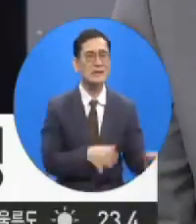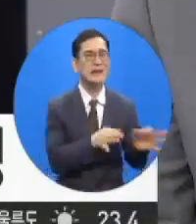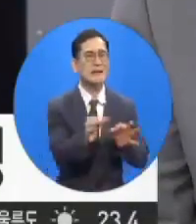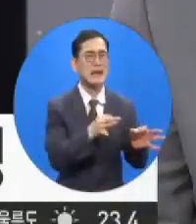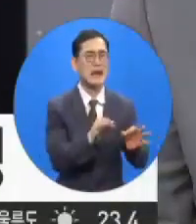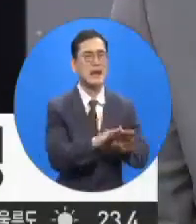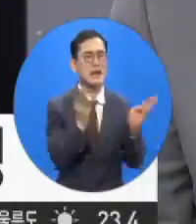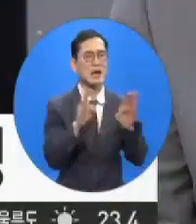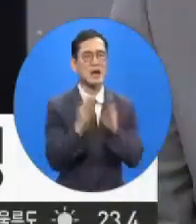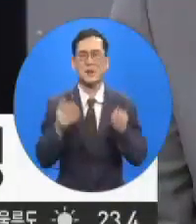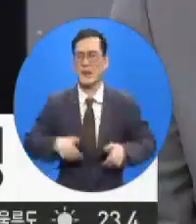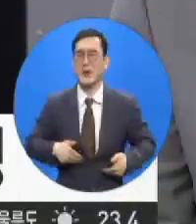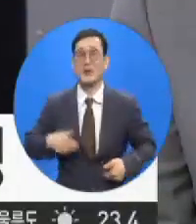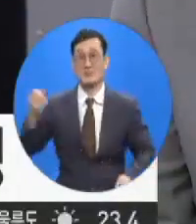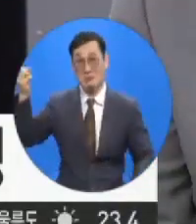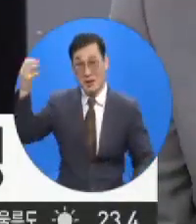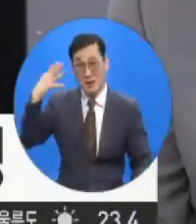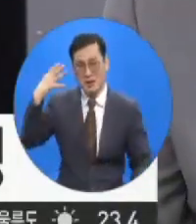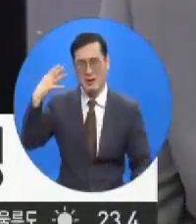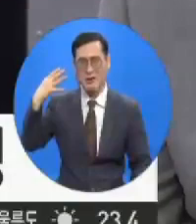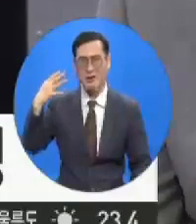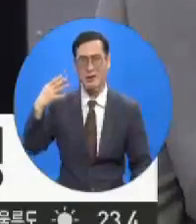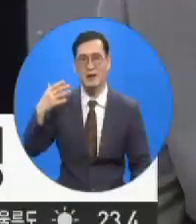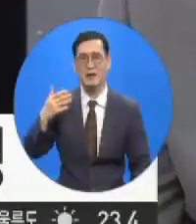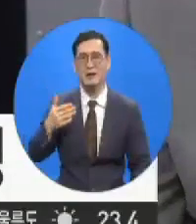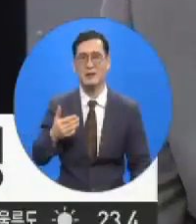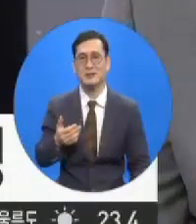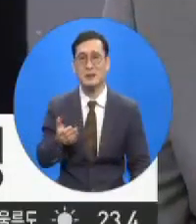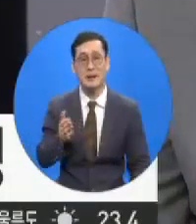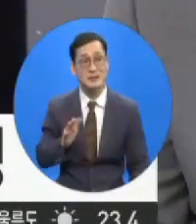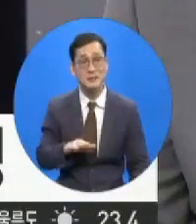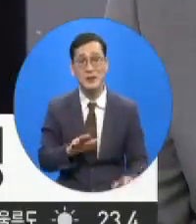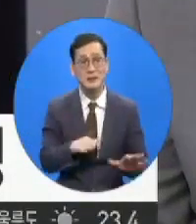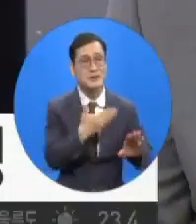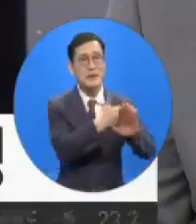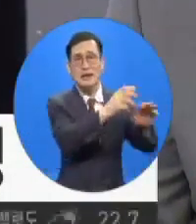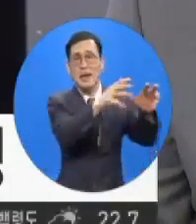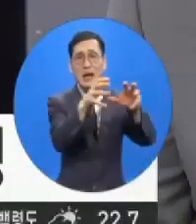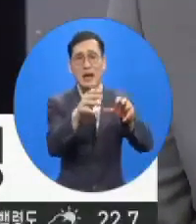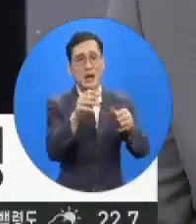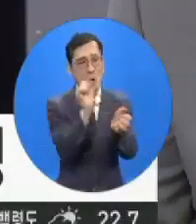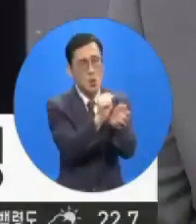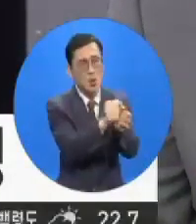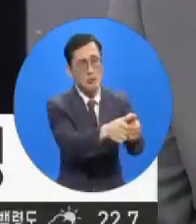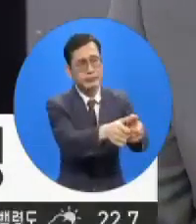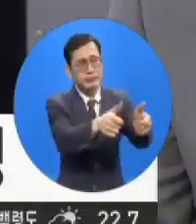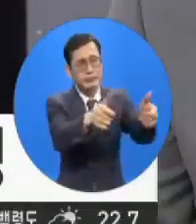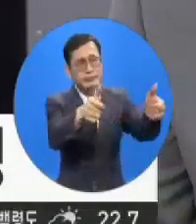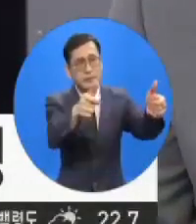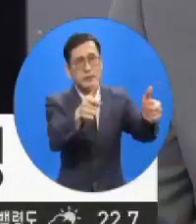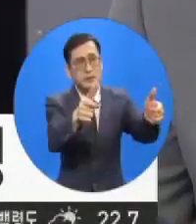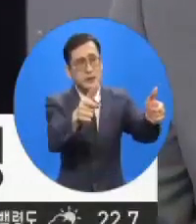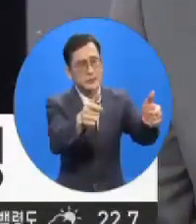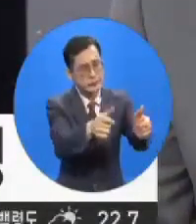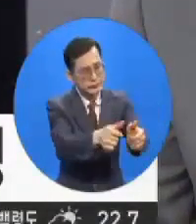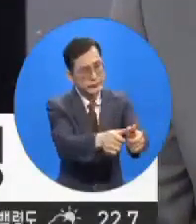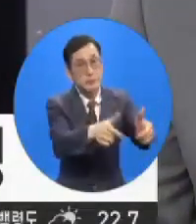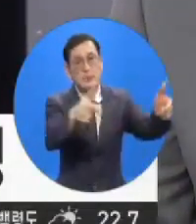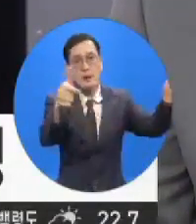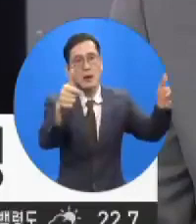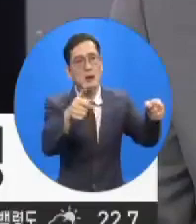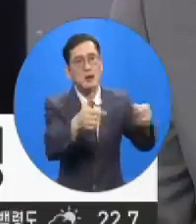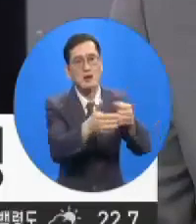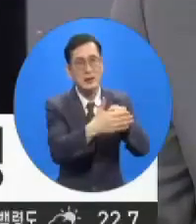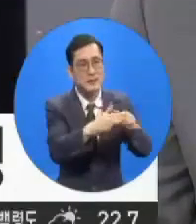지금 정부는 연일 나서서 해외 여러 나라들까지도 코로나19에 대한 재확산 위기가 우려를 표명하고 있고